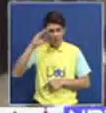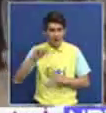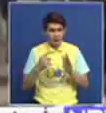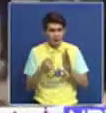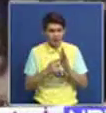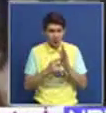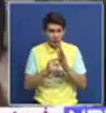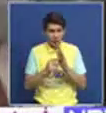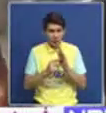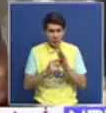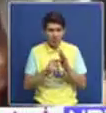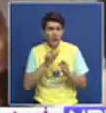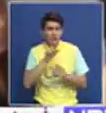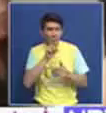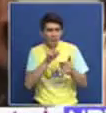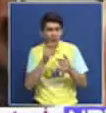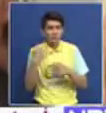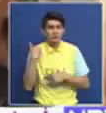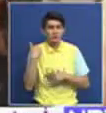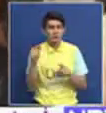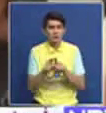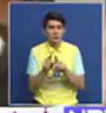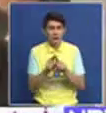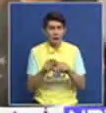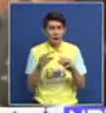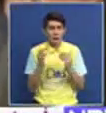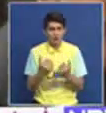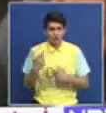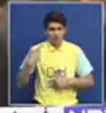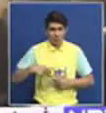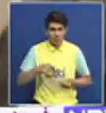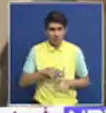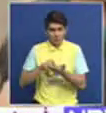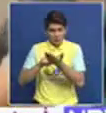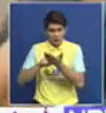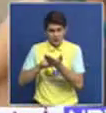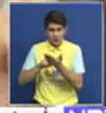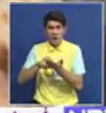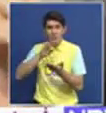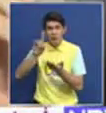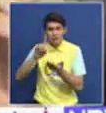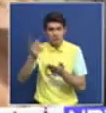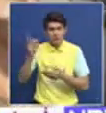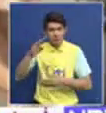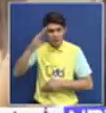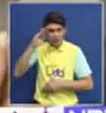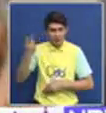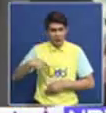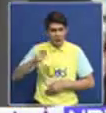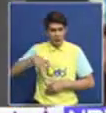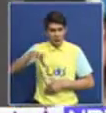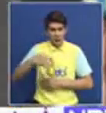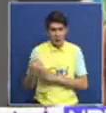ไต่สวนคดีส่วนตัวในฐานะทนายความจะยื่นหนังสือคัดค้านว่าศาลทหารมีอำนาจพิจารณาคดีหรือไม่